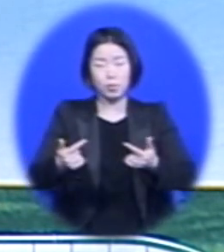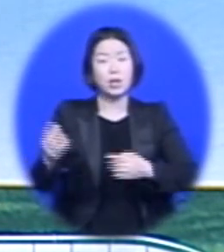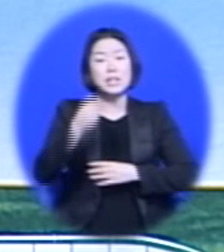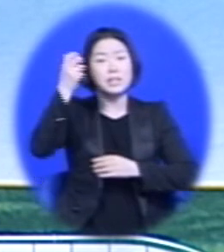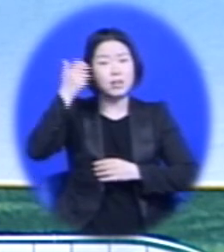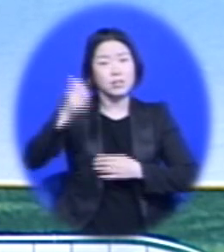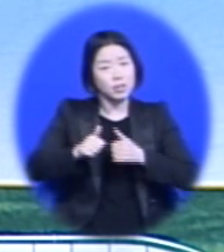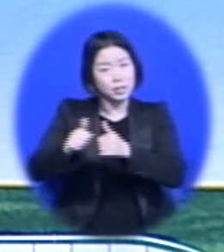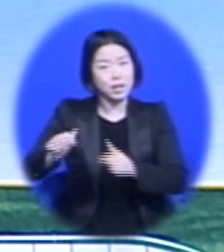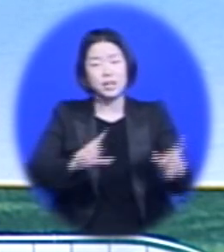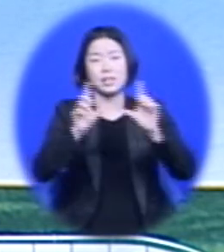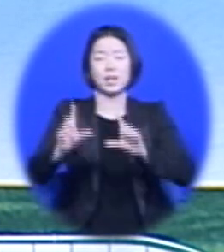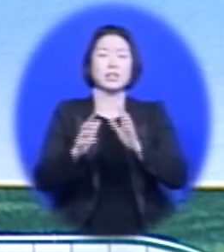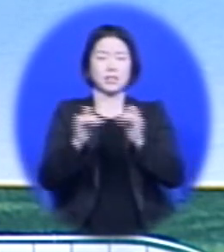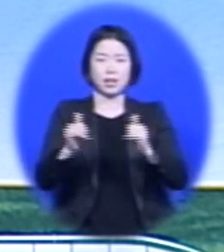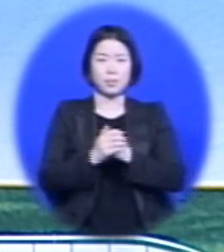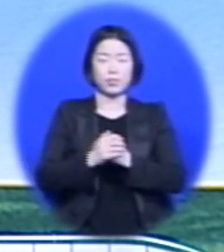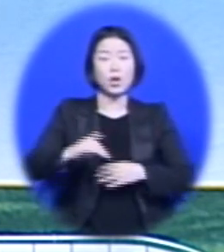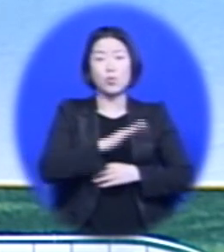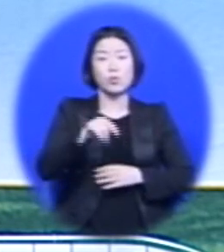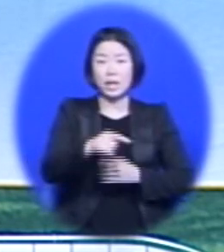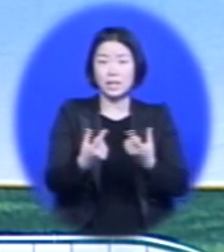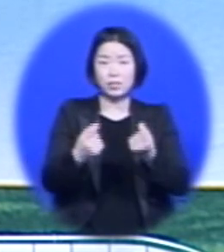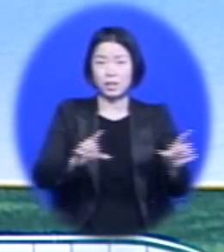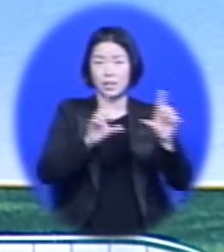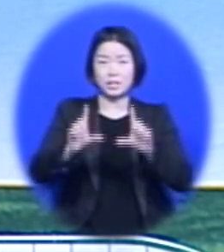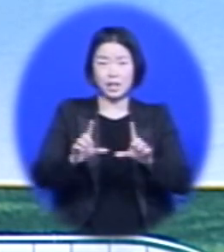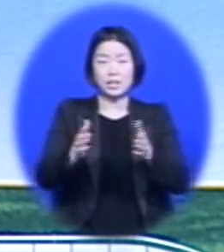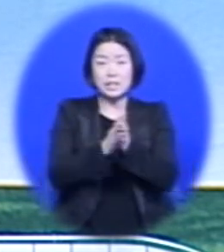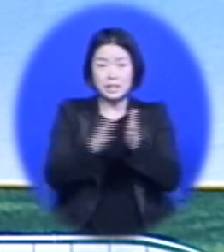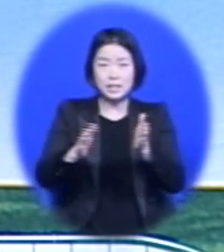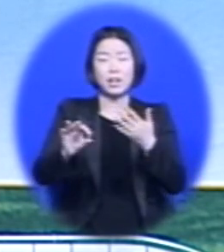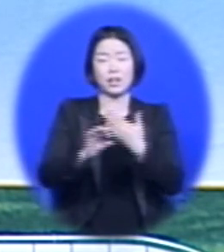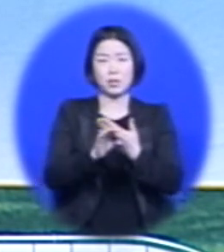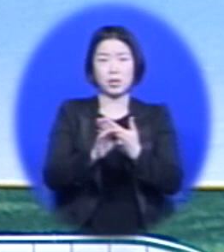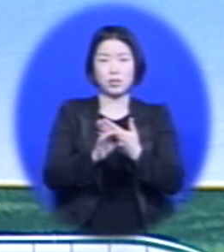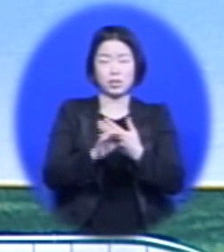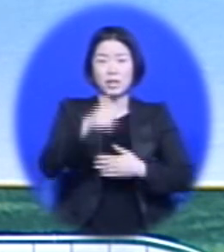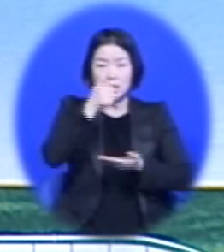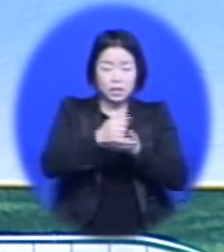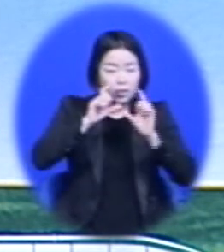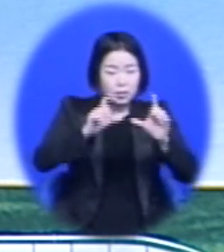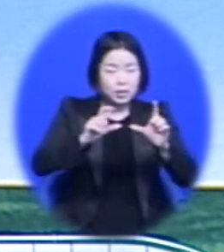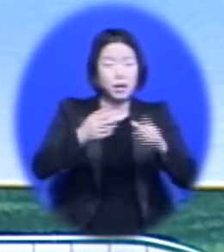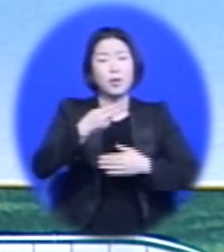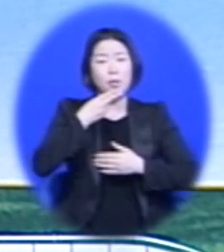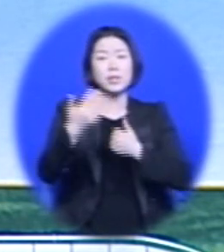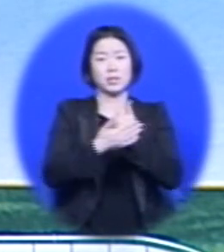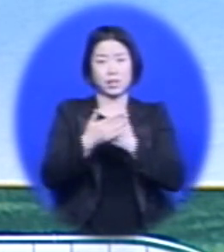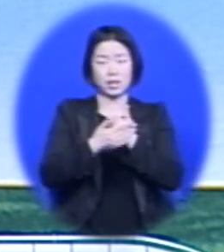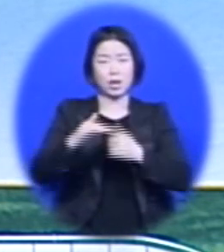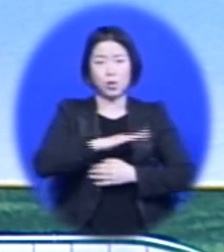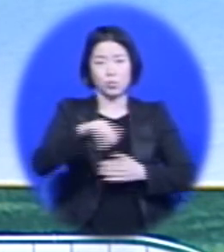사는 사람. 우리가 이렇게 살기 시작하면 정죄함이 없는 은혜가 우리 가운데